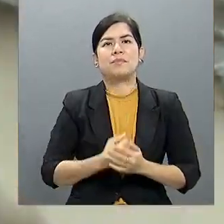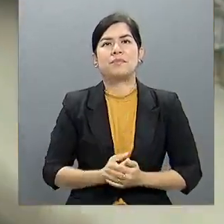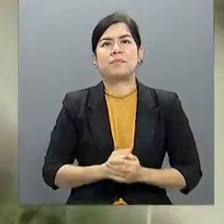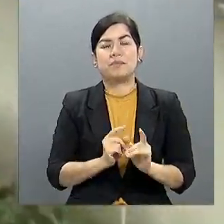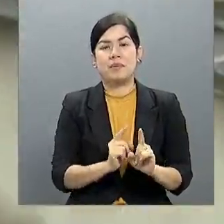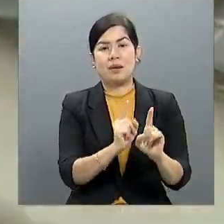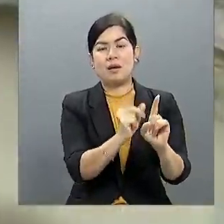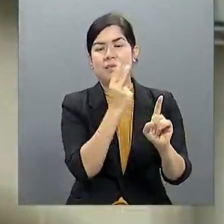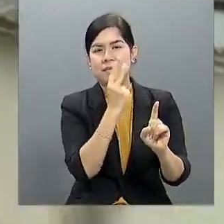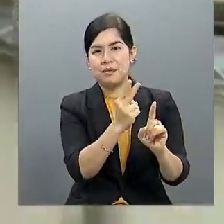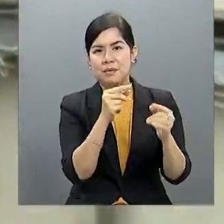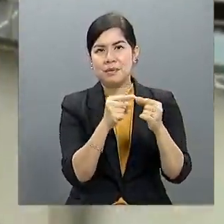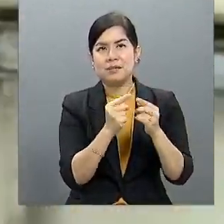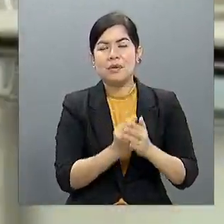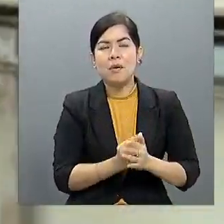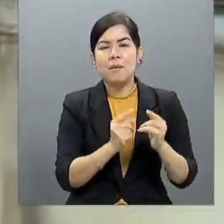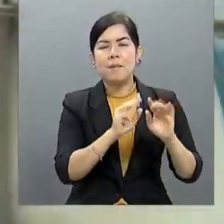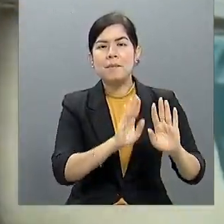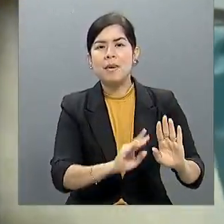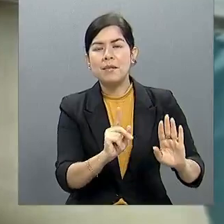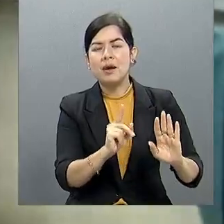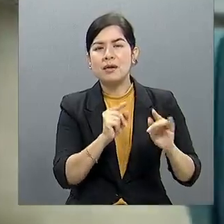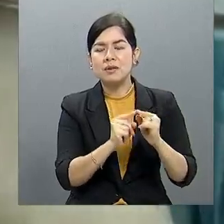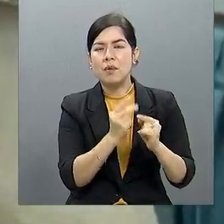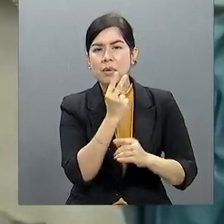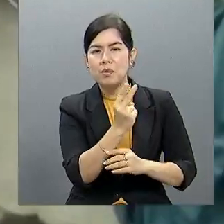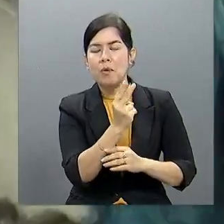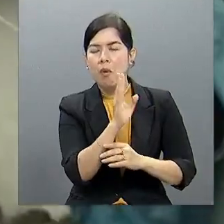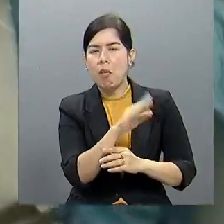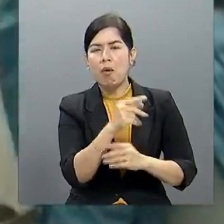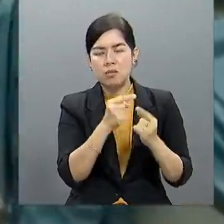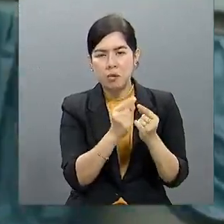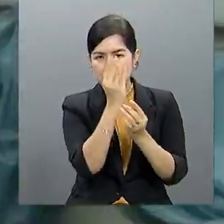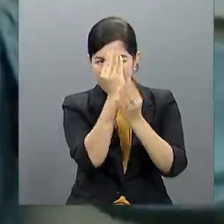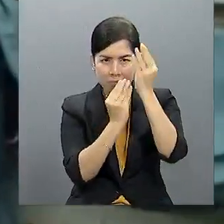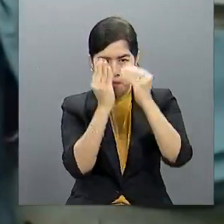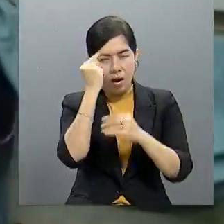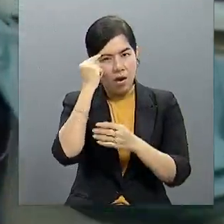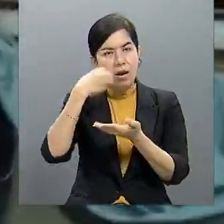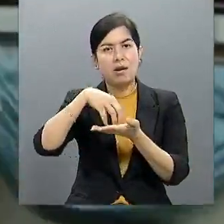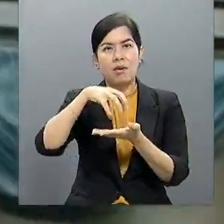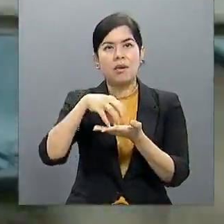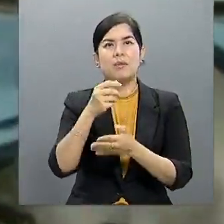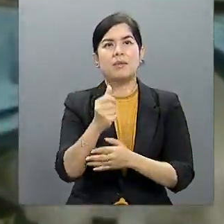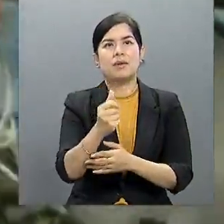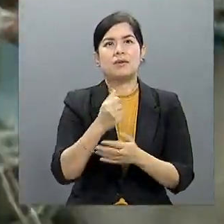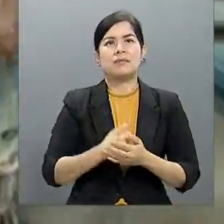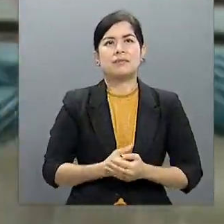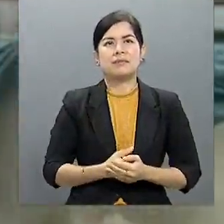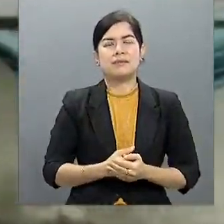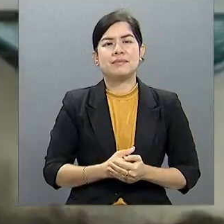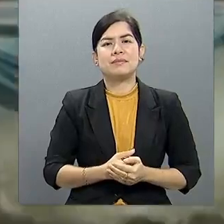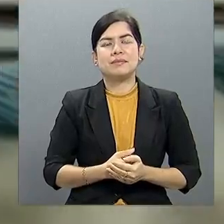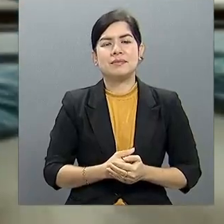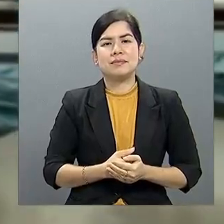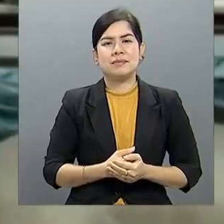ให้อนไเพว่าจะได้เล่าถูกเวลามีคนมา decidedกจะได้ผมทำแบบนี้ให้ดูแล้แหลทลพทสำรวจเลย